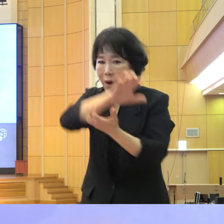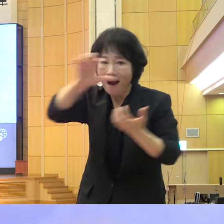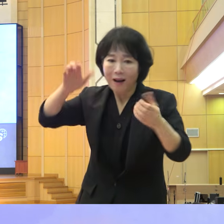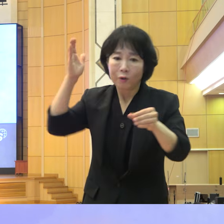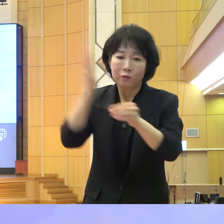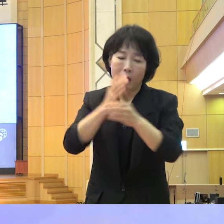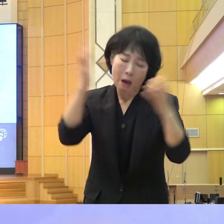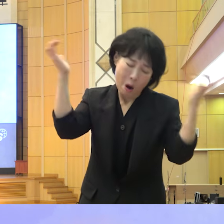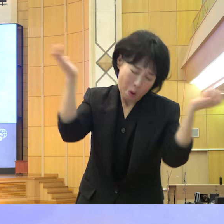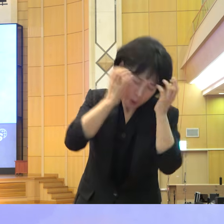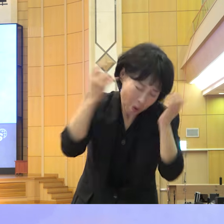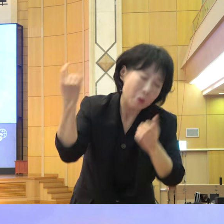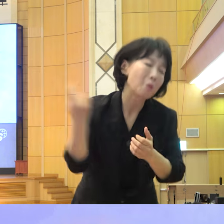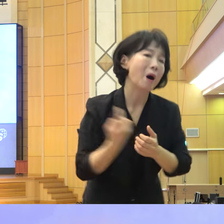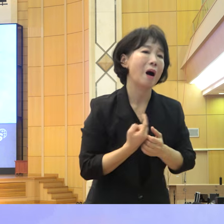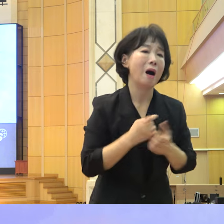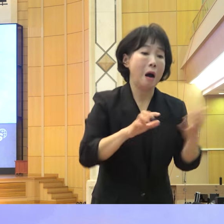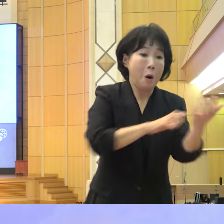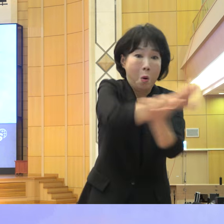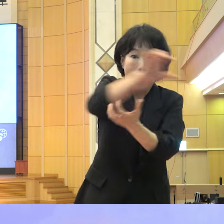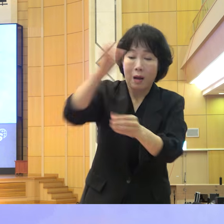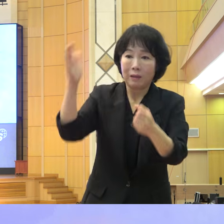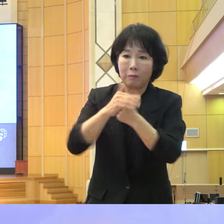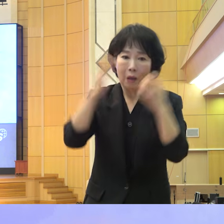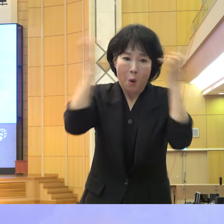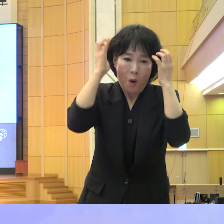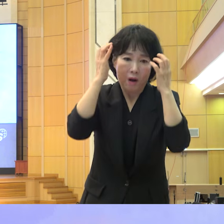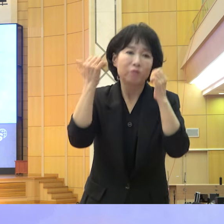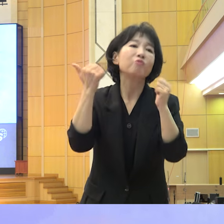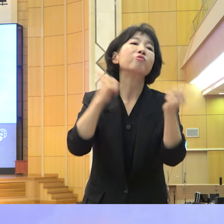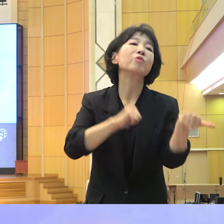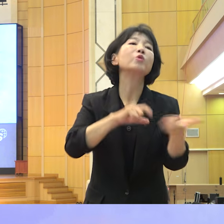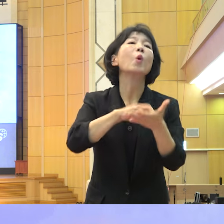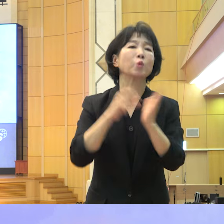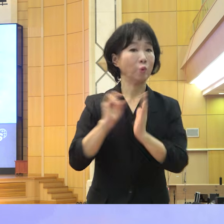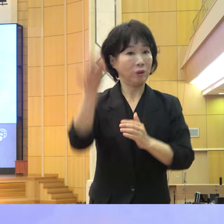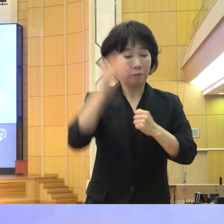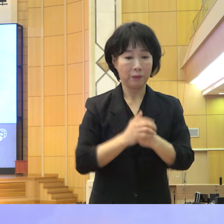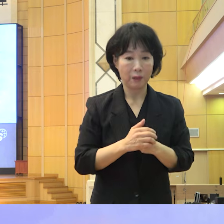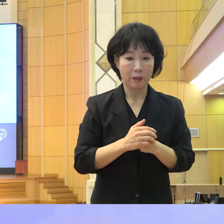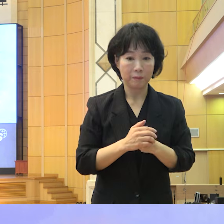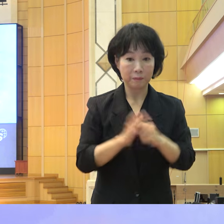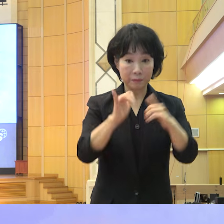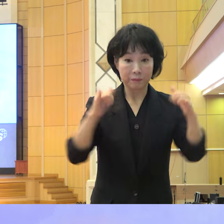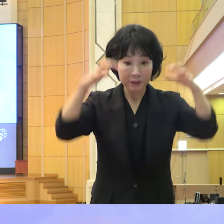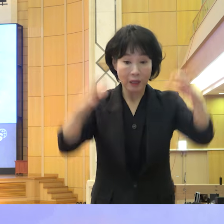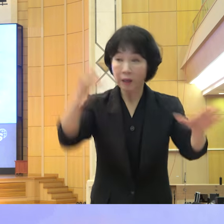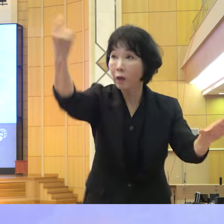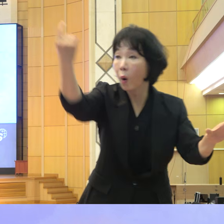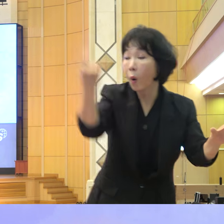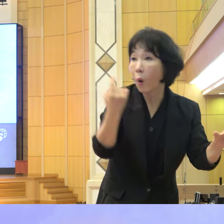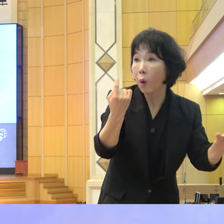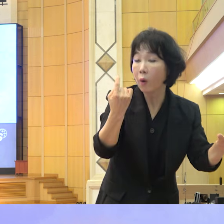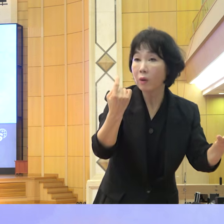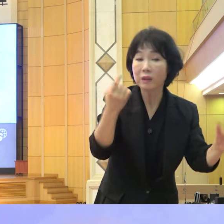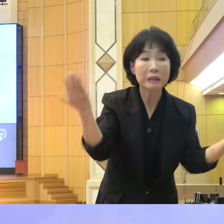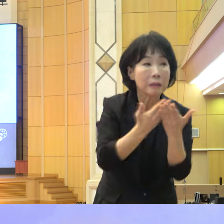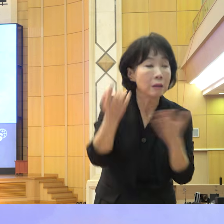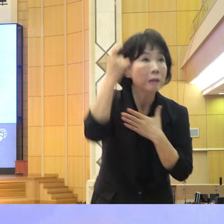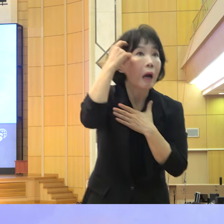곤고하리라는 말은 죽을 지경에 이르렀다, 이런 뜻입니다. 사람들이 세상에 임할 일을 생각하고,